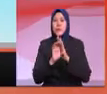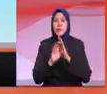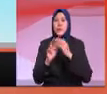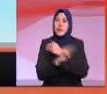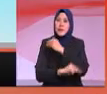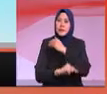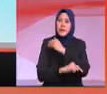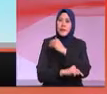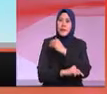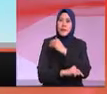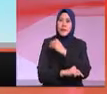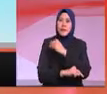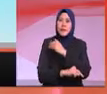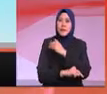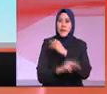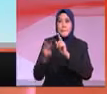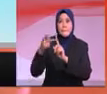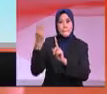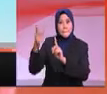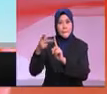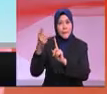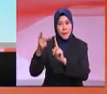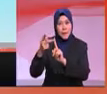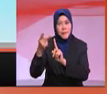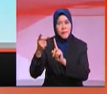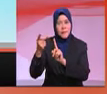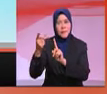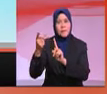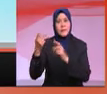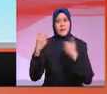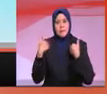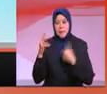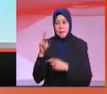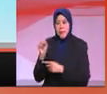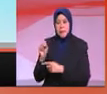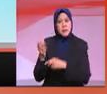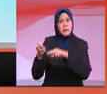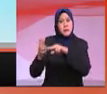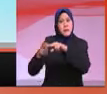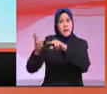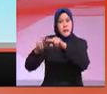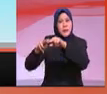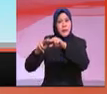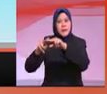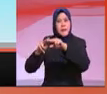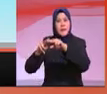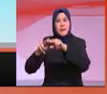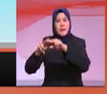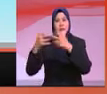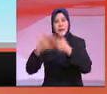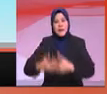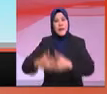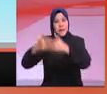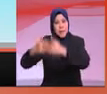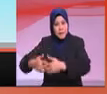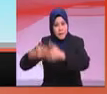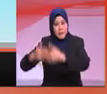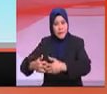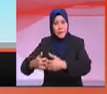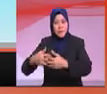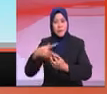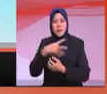kita lihat pada negeri Pulau Pinang, kes-kes makin bertambah iaitu di kilang-kilang dan